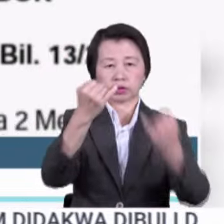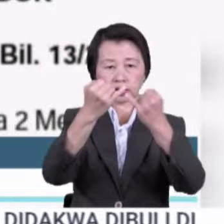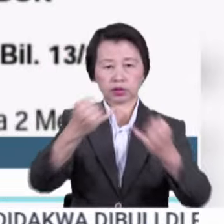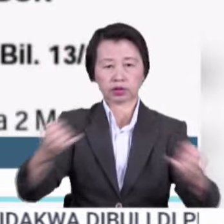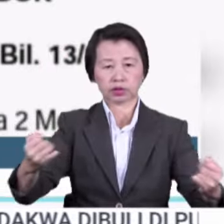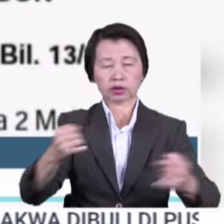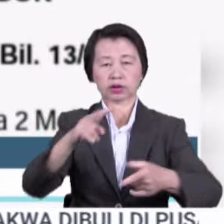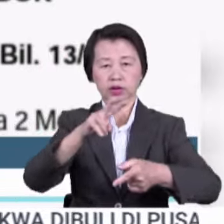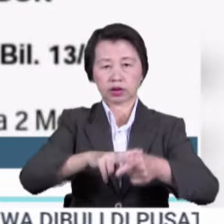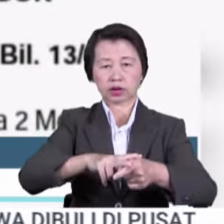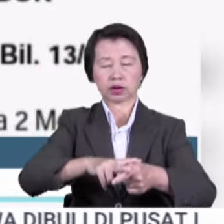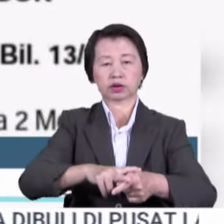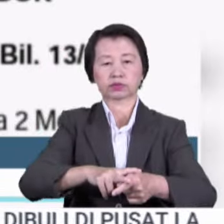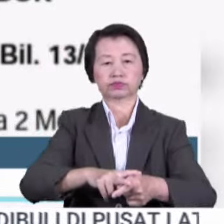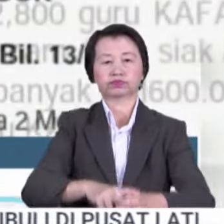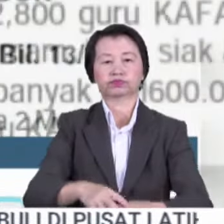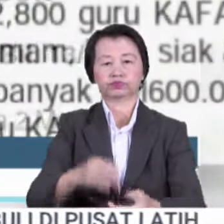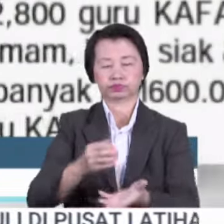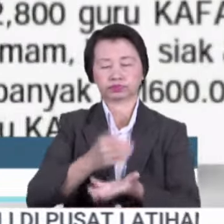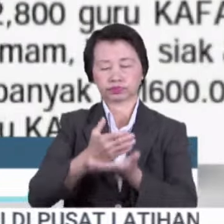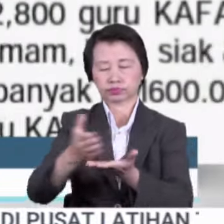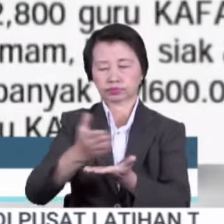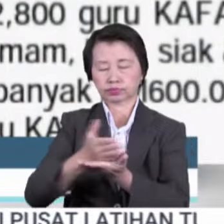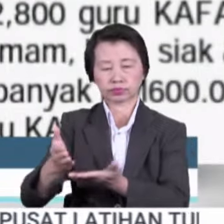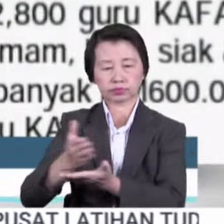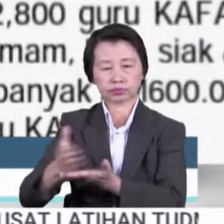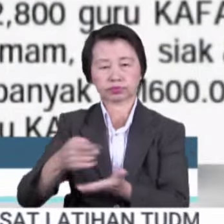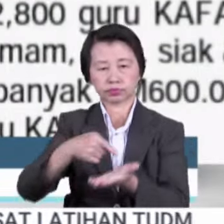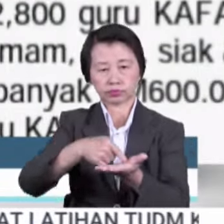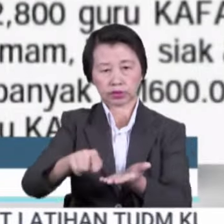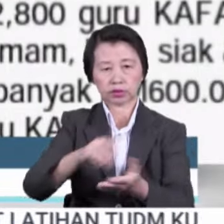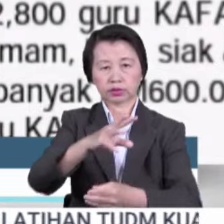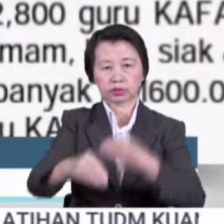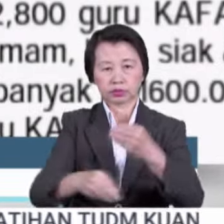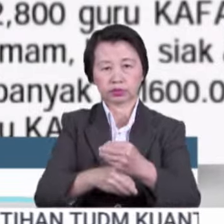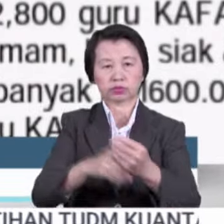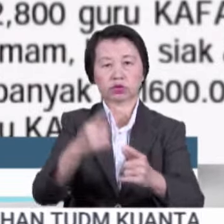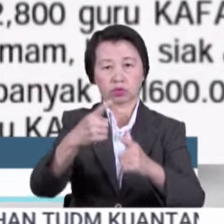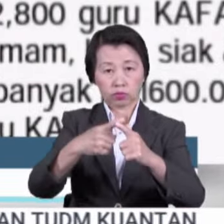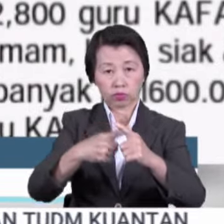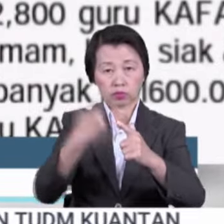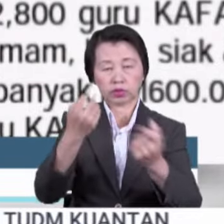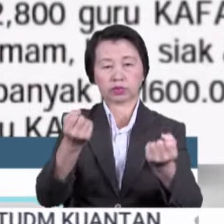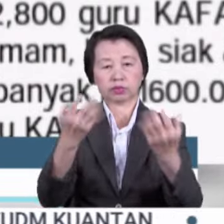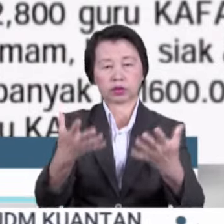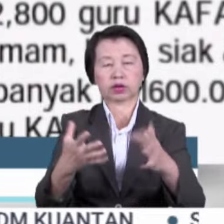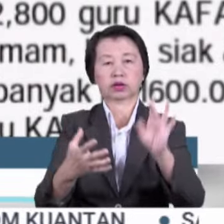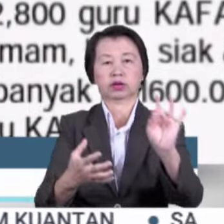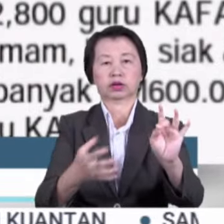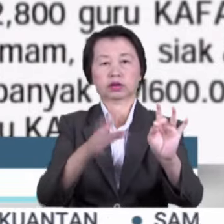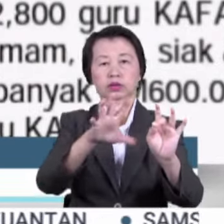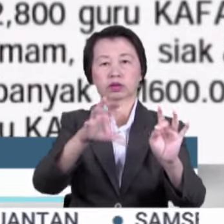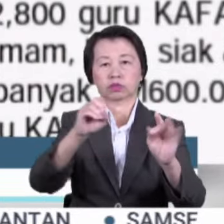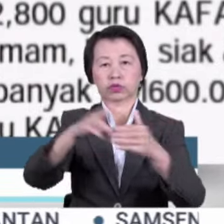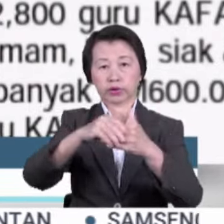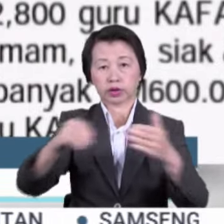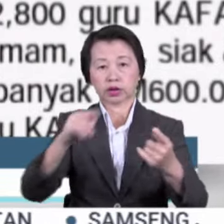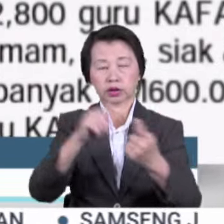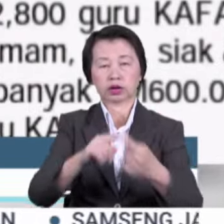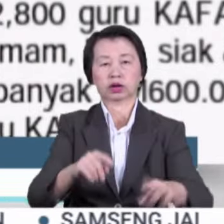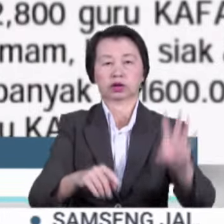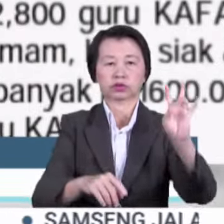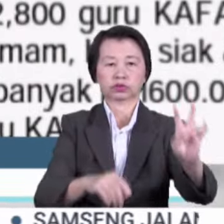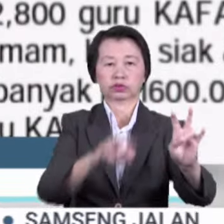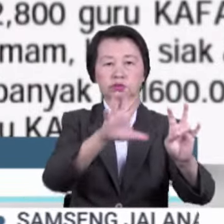Alamsyah Kelang selango ajian tersebut merangkumi pembayaran imbuhan bulanan sebanyak 850 Ringgit kepada